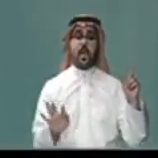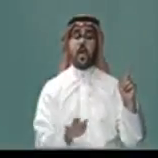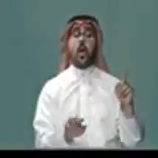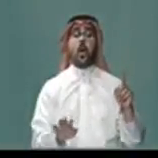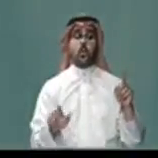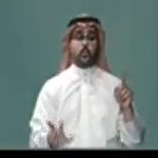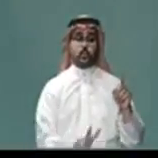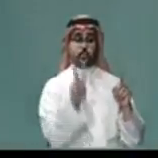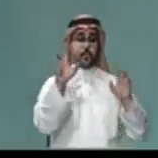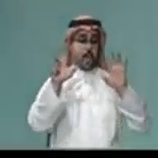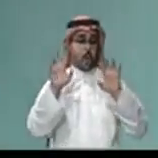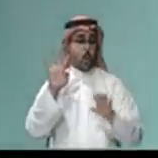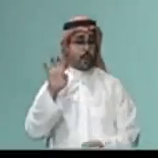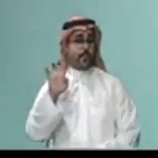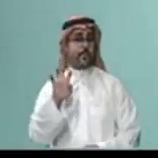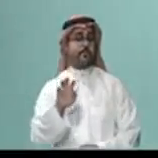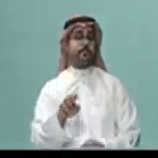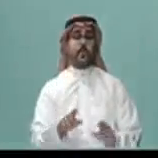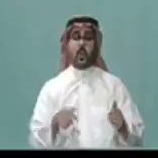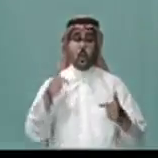547,505 حجاج، وعبر البحر